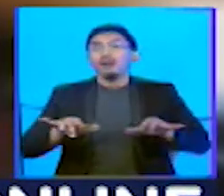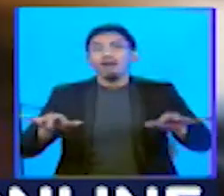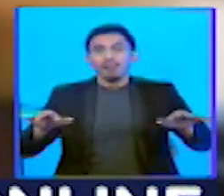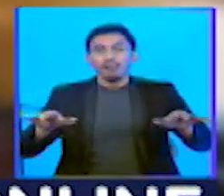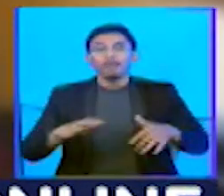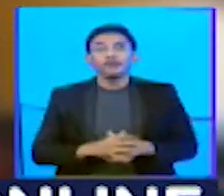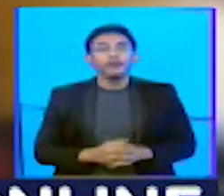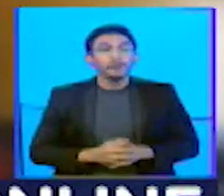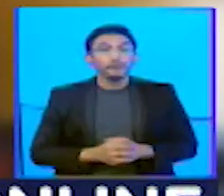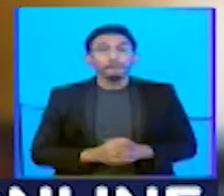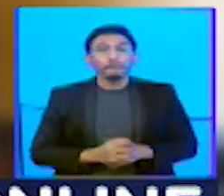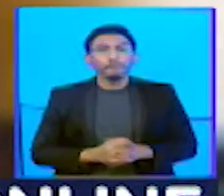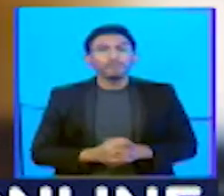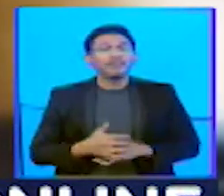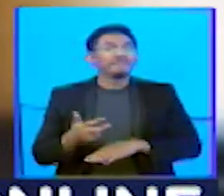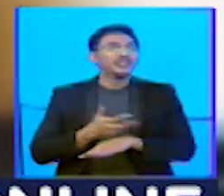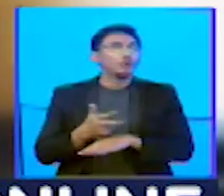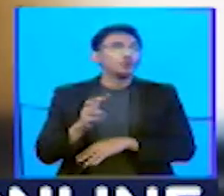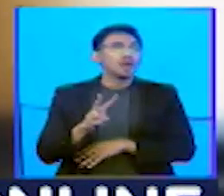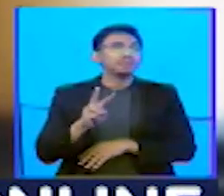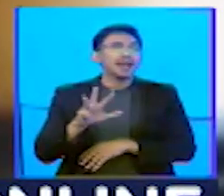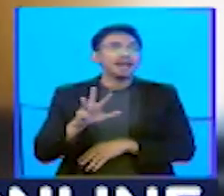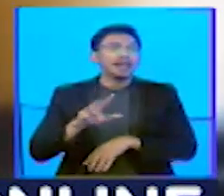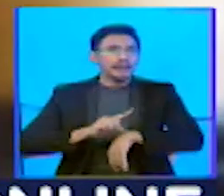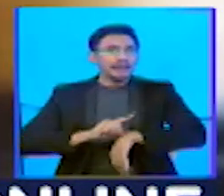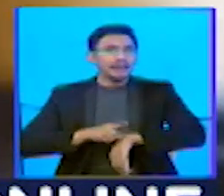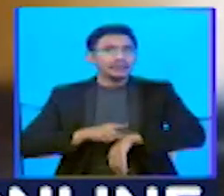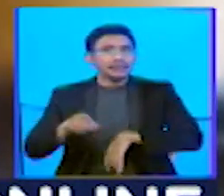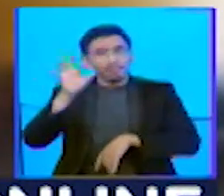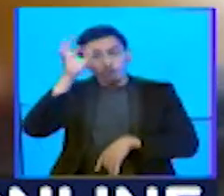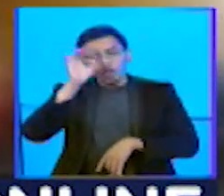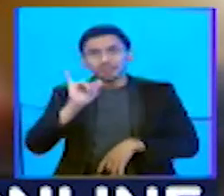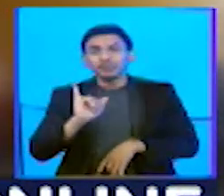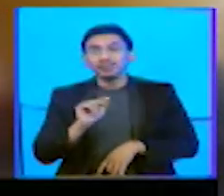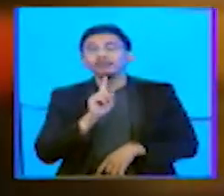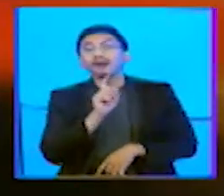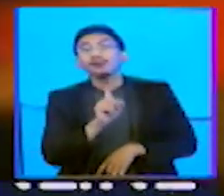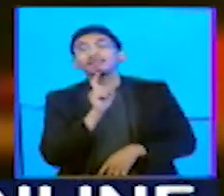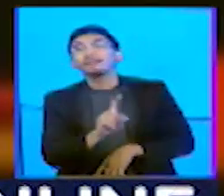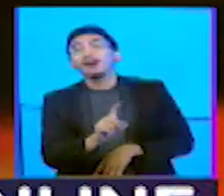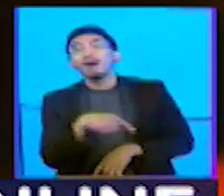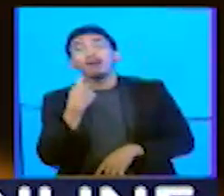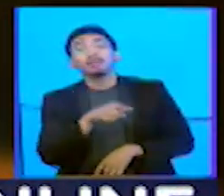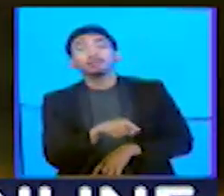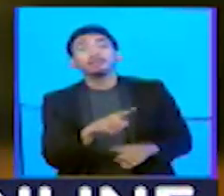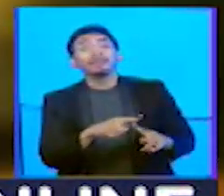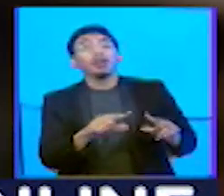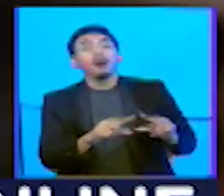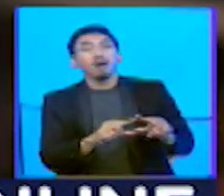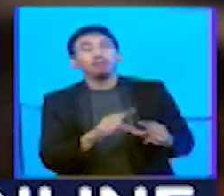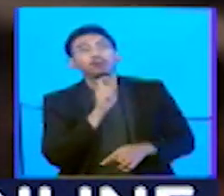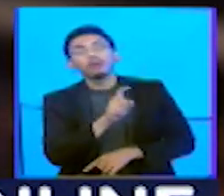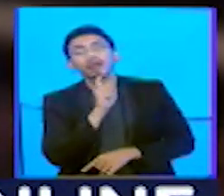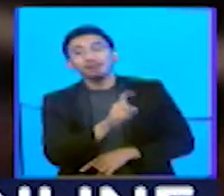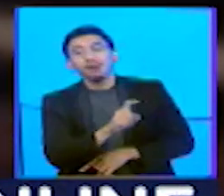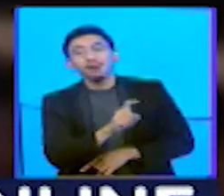video berdurasi 39 detik ini polisi menginterogasi wanita yang diduga artis berinisial tea dugaan ini dikuatkan dengan temuan sejumlah